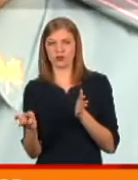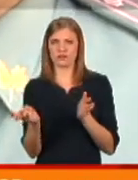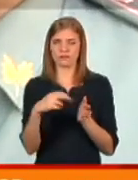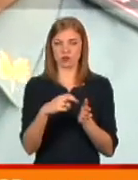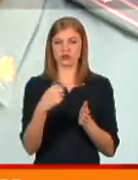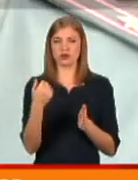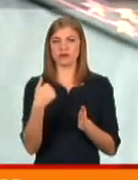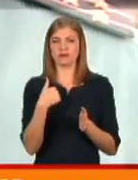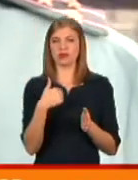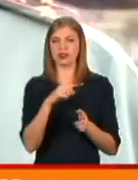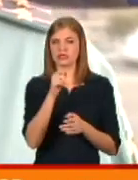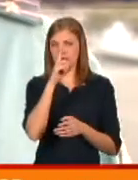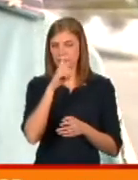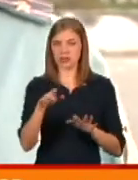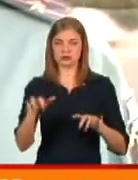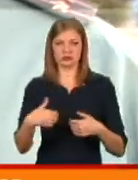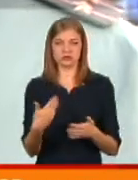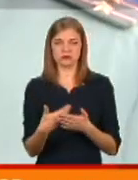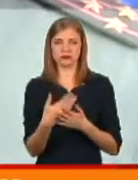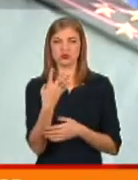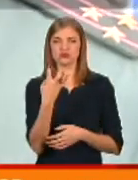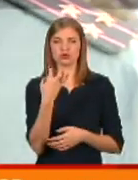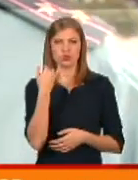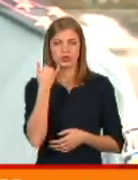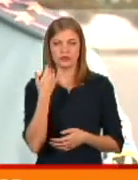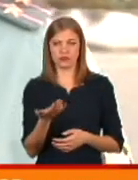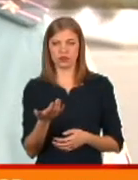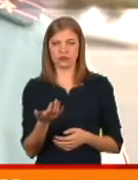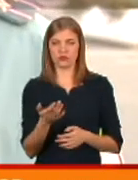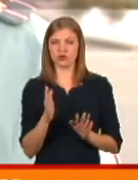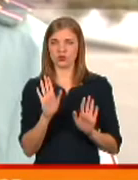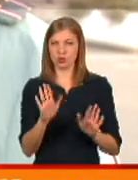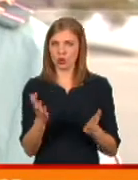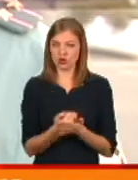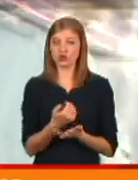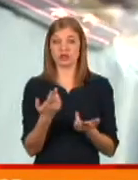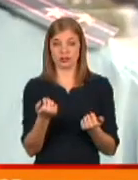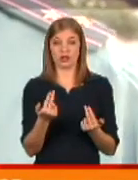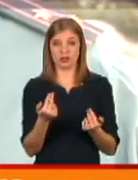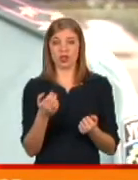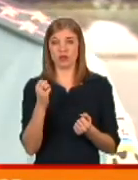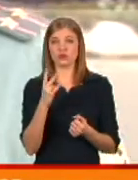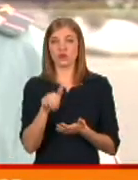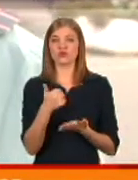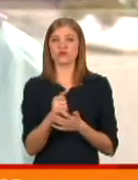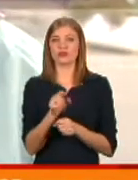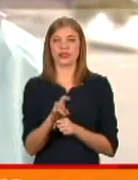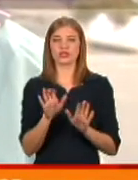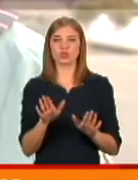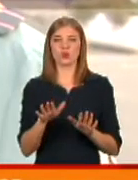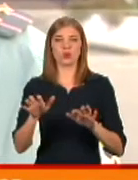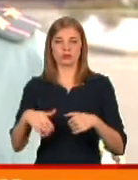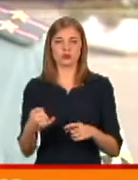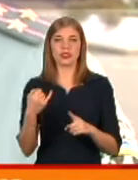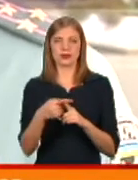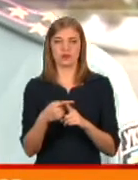Ми взяли за місяць. Порядка, наверное, 400 телефонов. Это только нашли, которые? Да, да. Ну, основная задача наша не только взять,